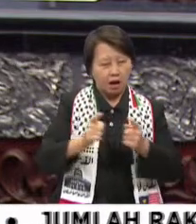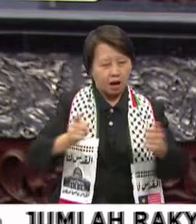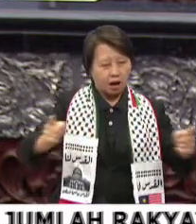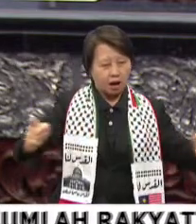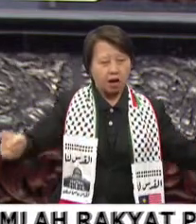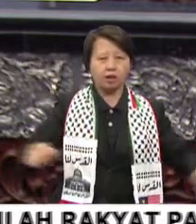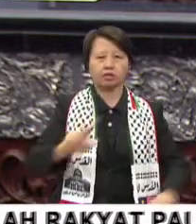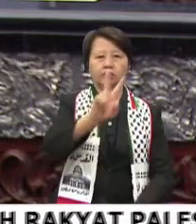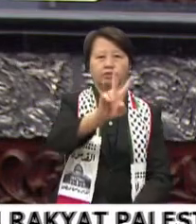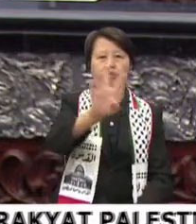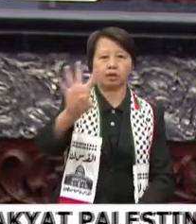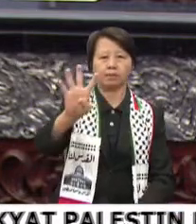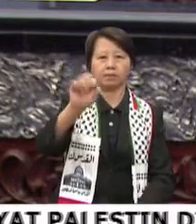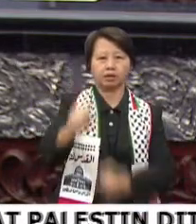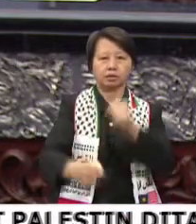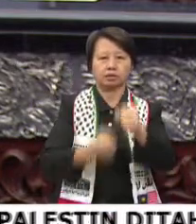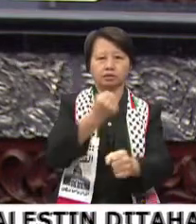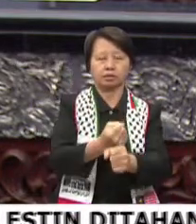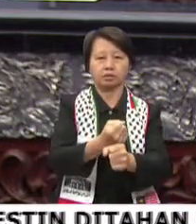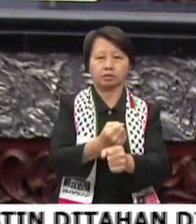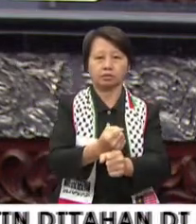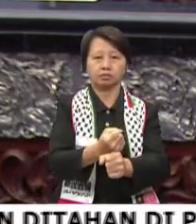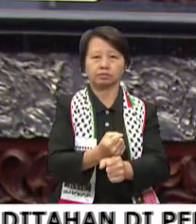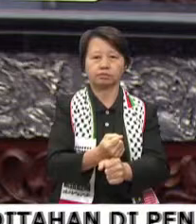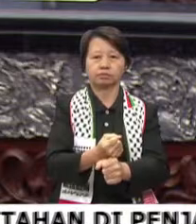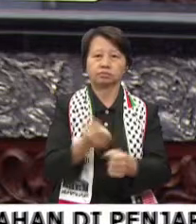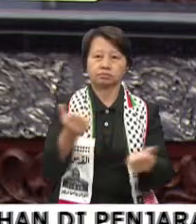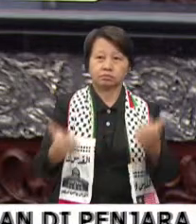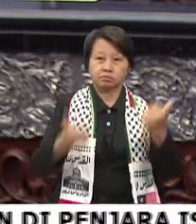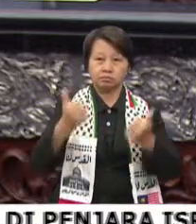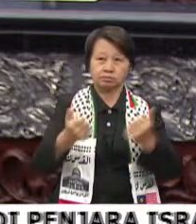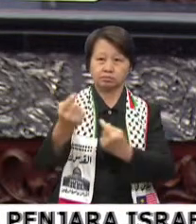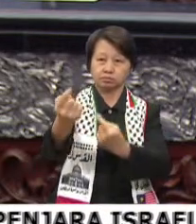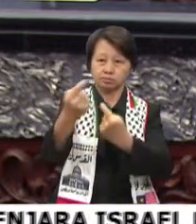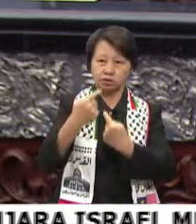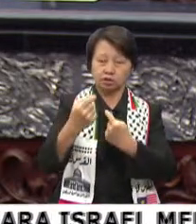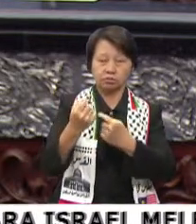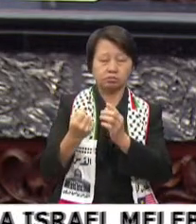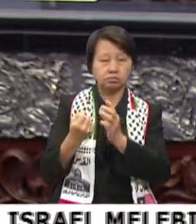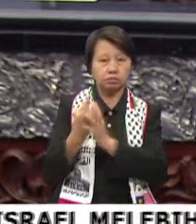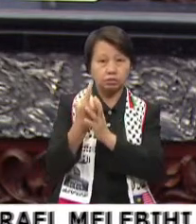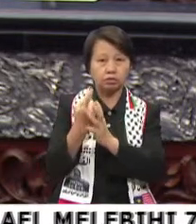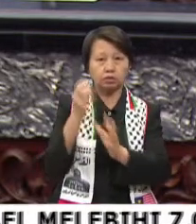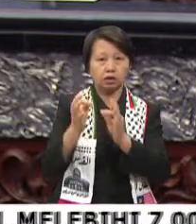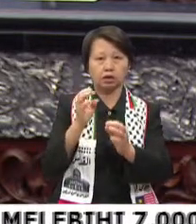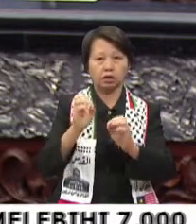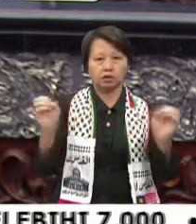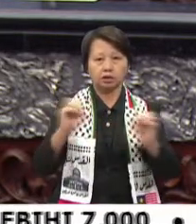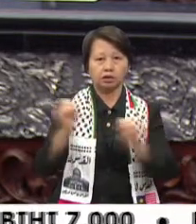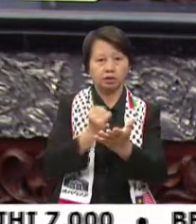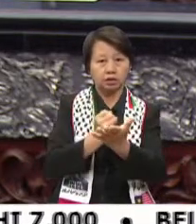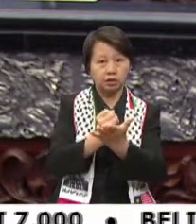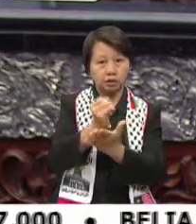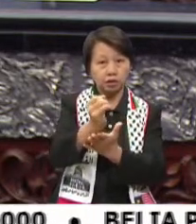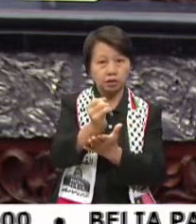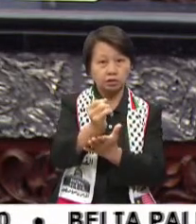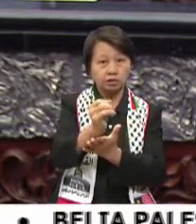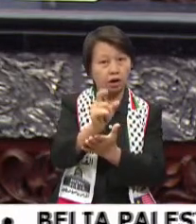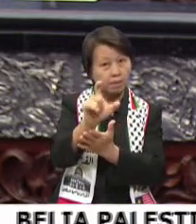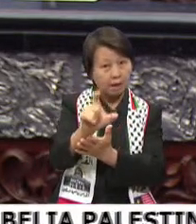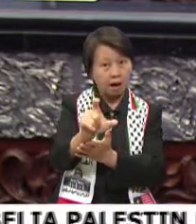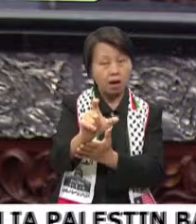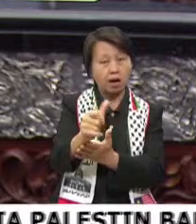hampir 24 tahun mana mungkin jawapan ini boleh dituskan jika tiada kelasan yang